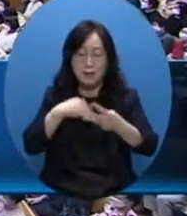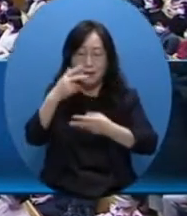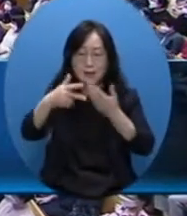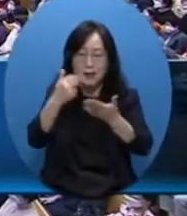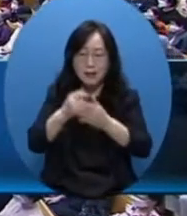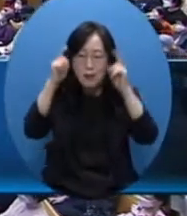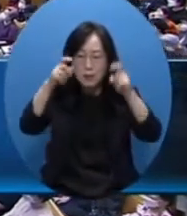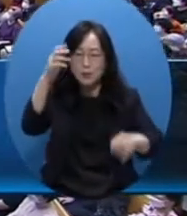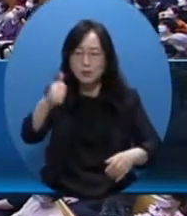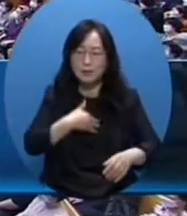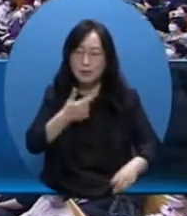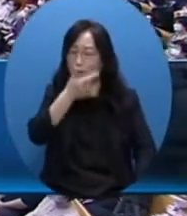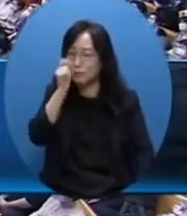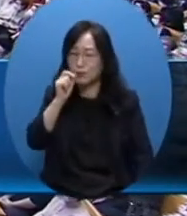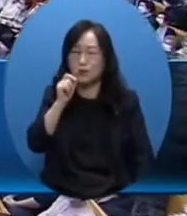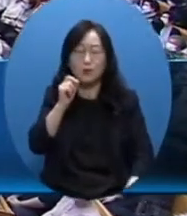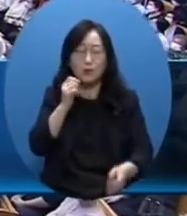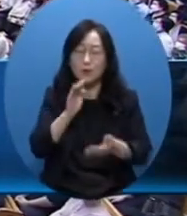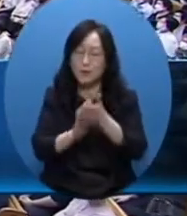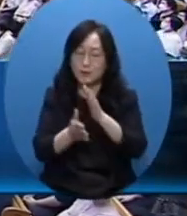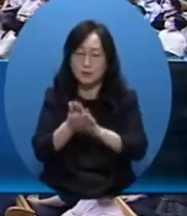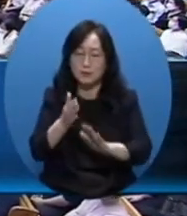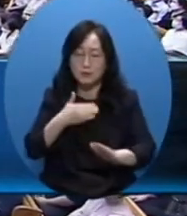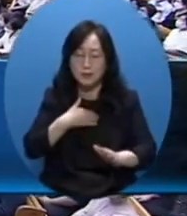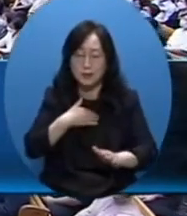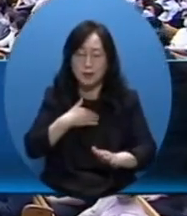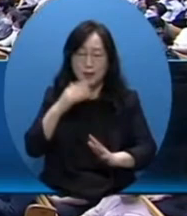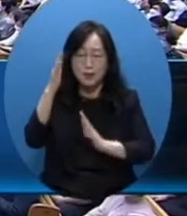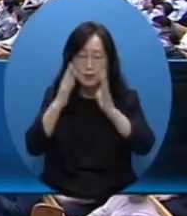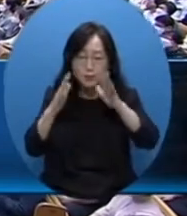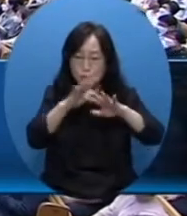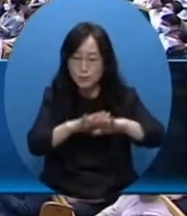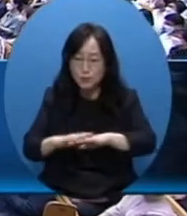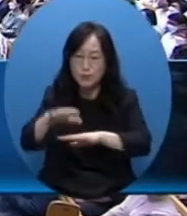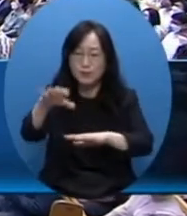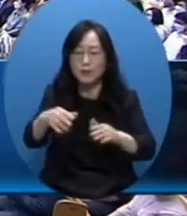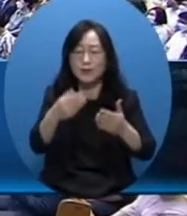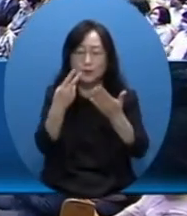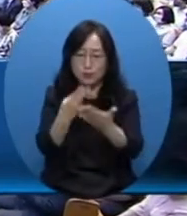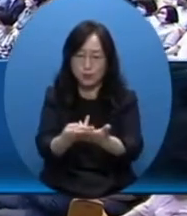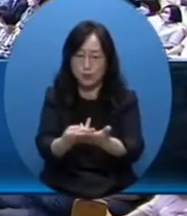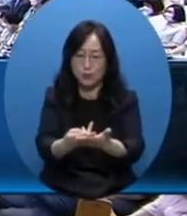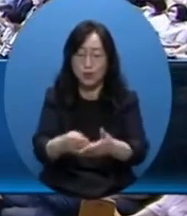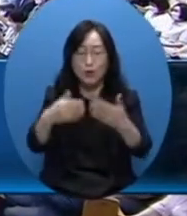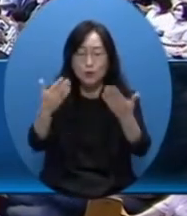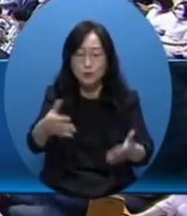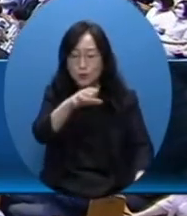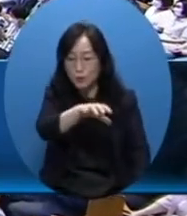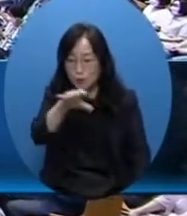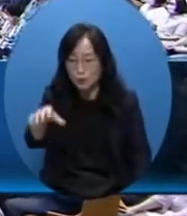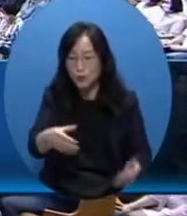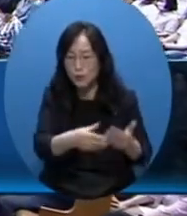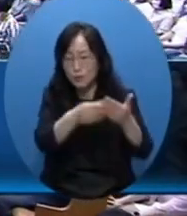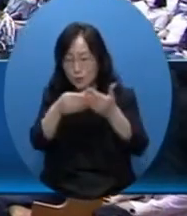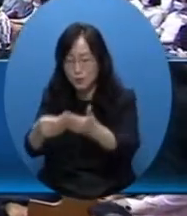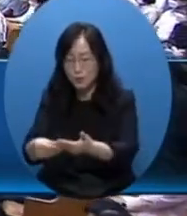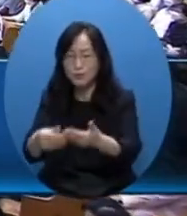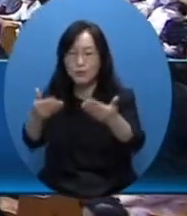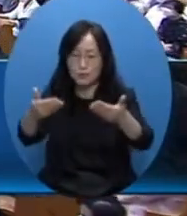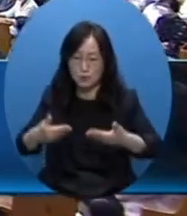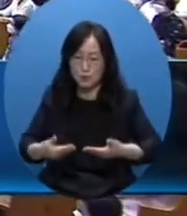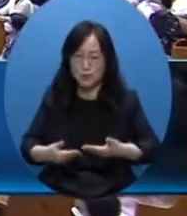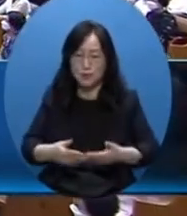내게 부족함이 없으리로다. 그가 나를 풀밭에 누이시며 쉴만한 물가로 인도하시는도다. 내